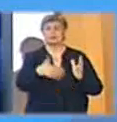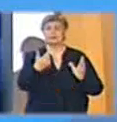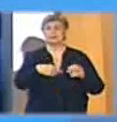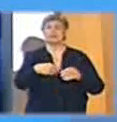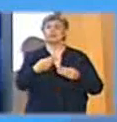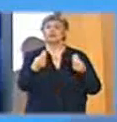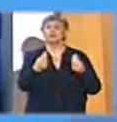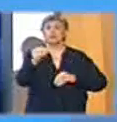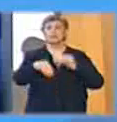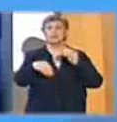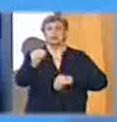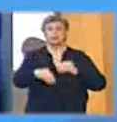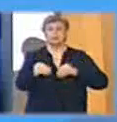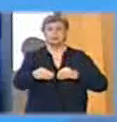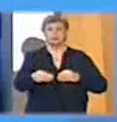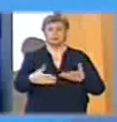αποφασιστεί, ωστόσο δεν αποκλείεται.